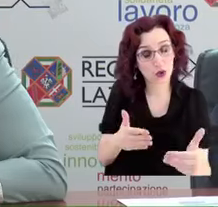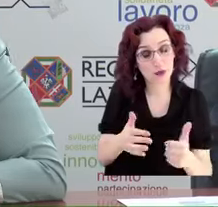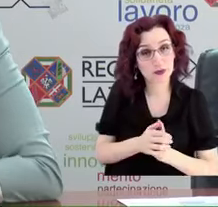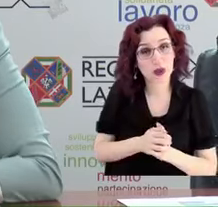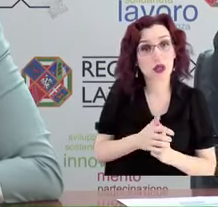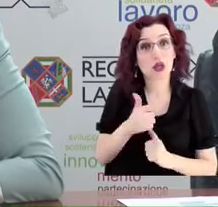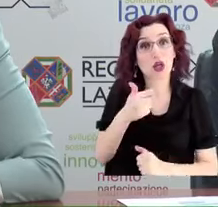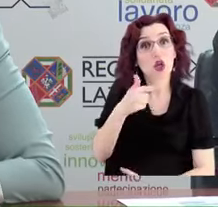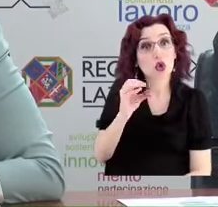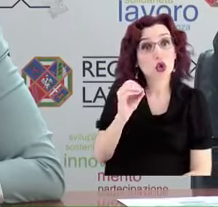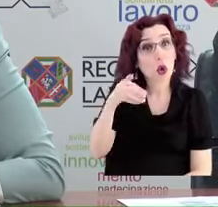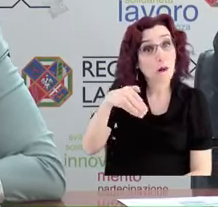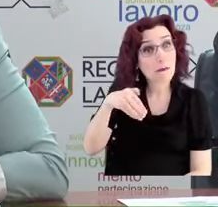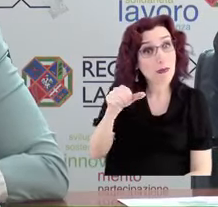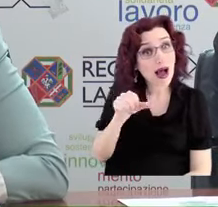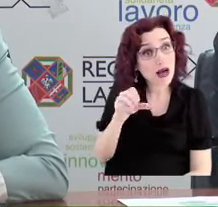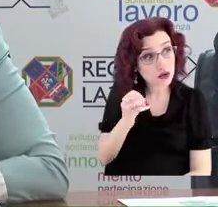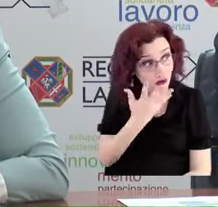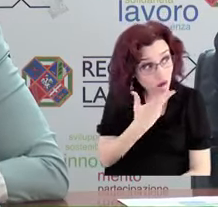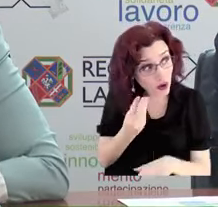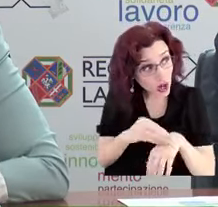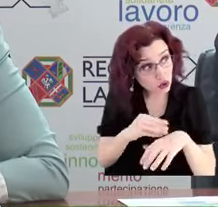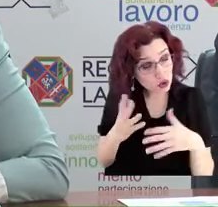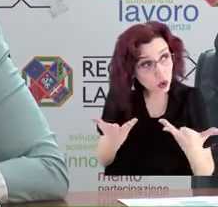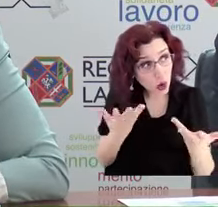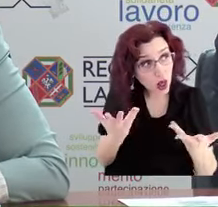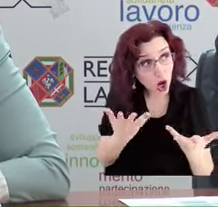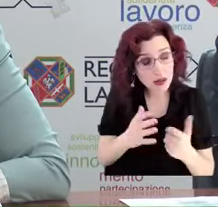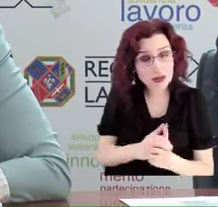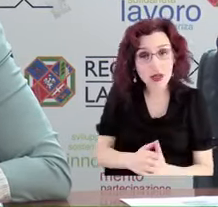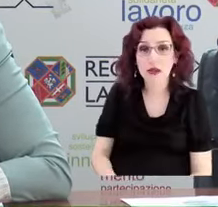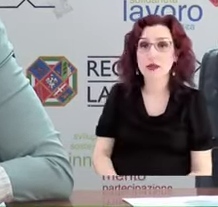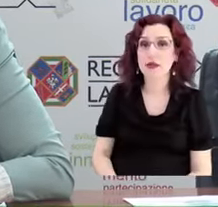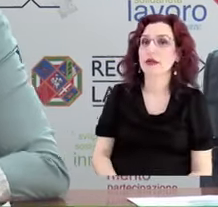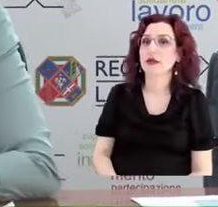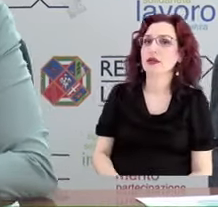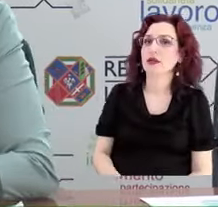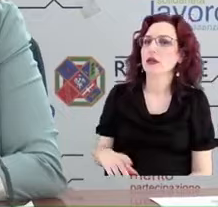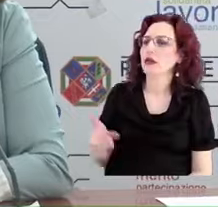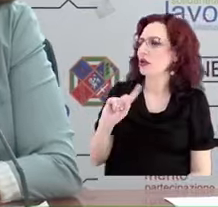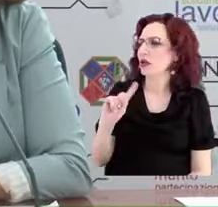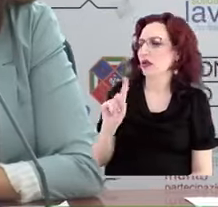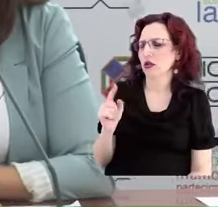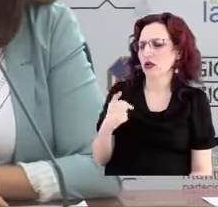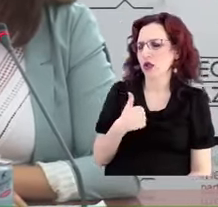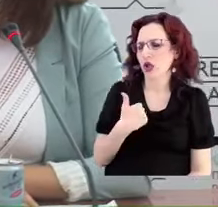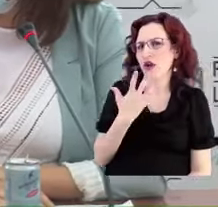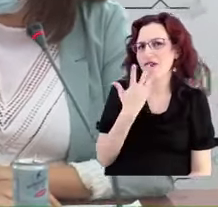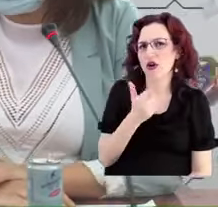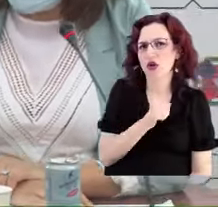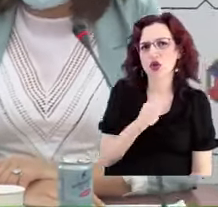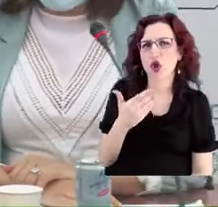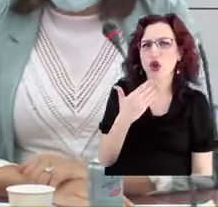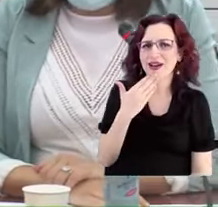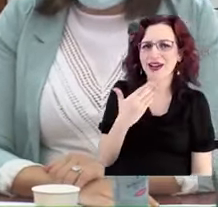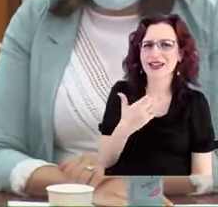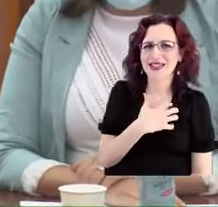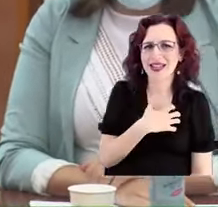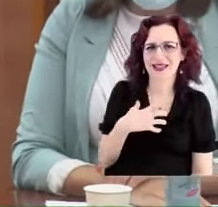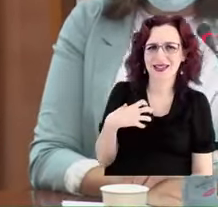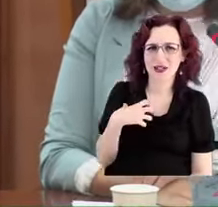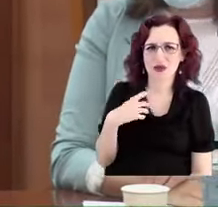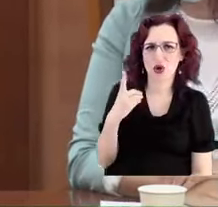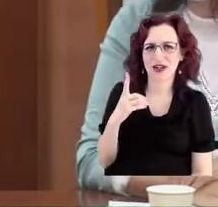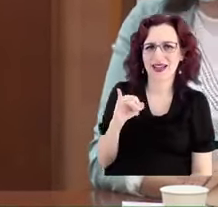tommaso se vuoi aggiungere qualcosa altrimenti no io non solamente ringraziare anche l'assessore di bernardina oltre che